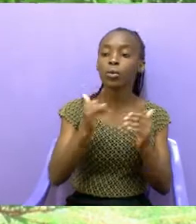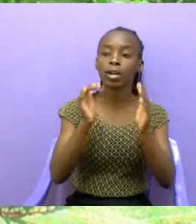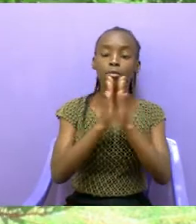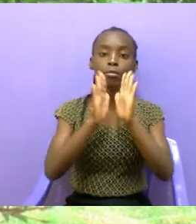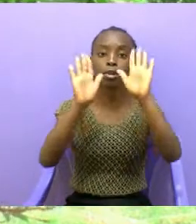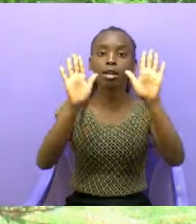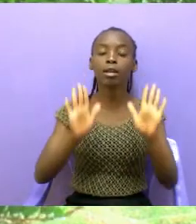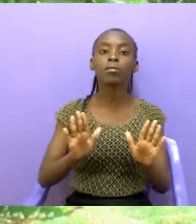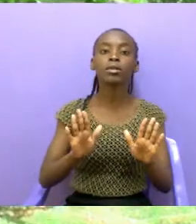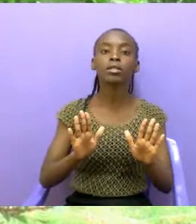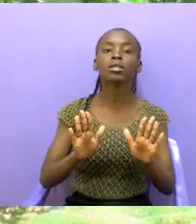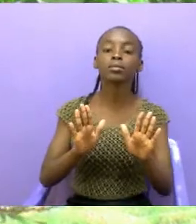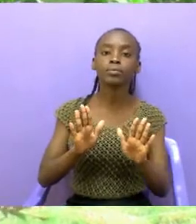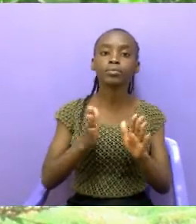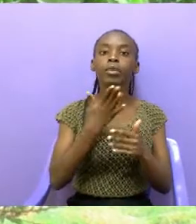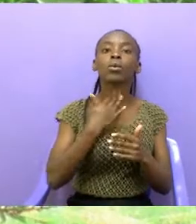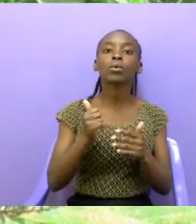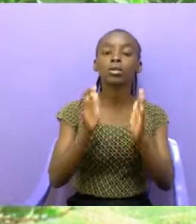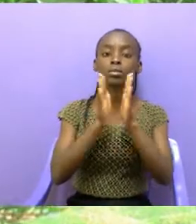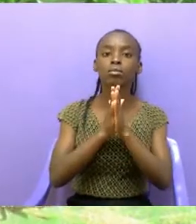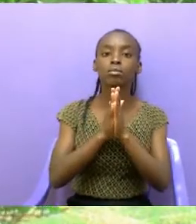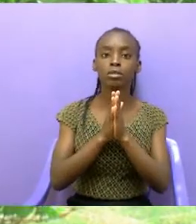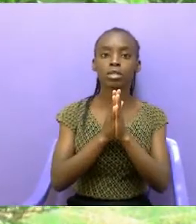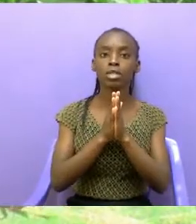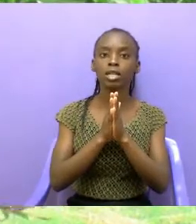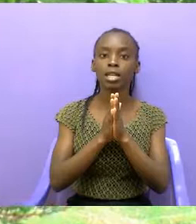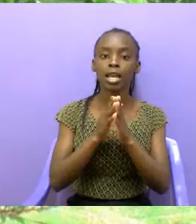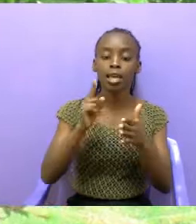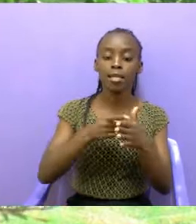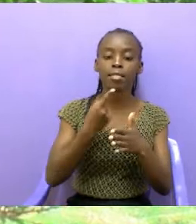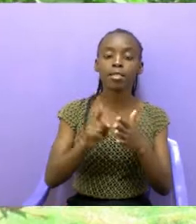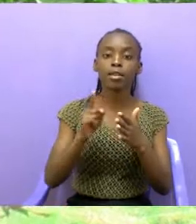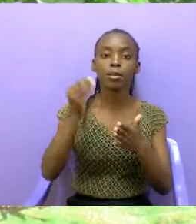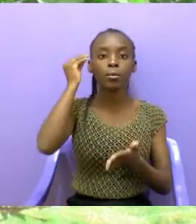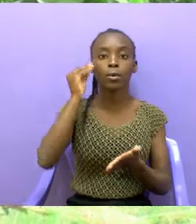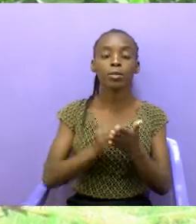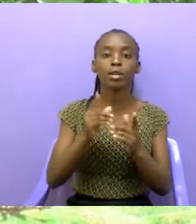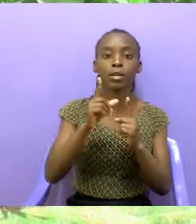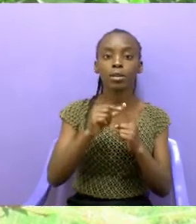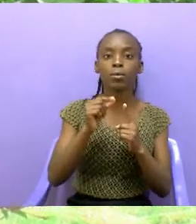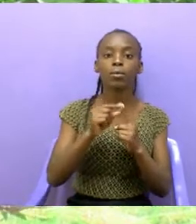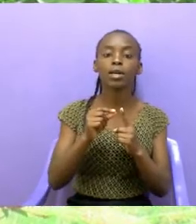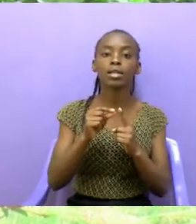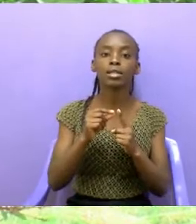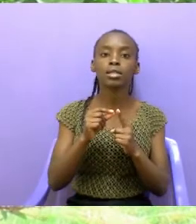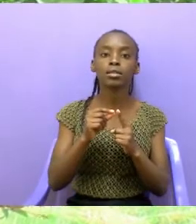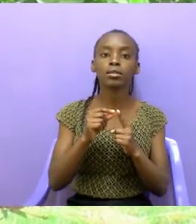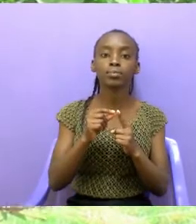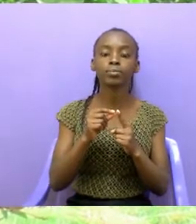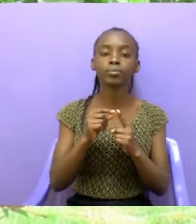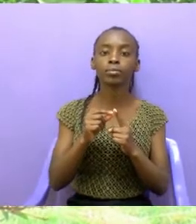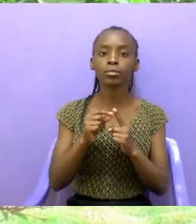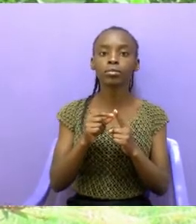sana. Lakini kabla pia tuweze kuomba, naona tu tukaweze kusoma neno na ili tukaomba tukaweze kusaidika kutokana na neno la